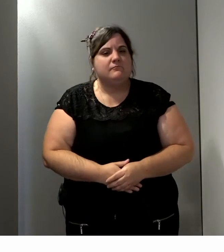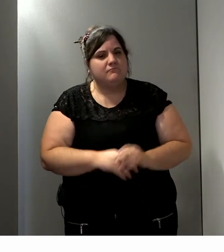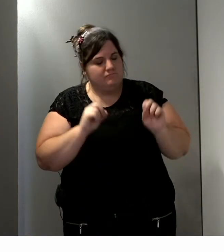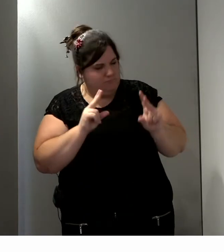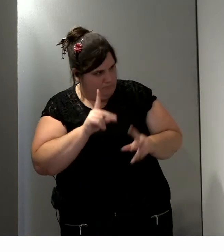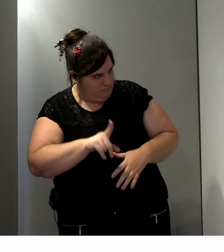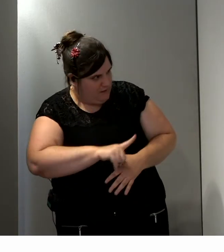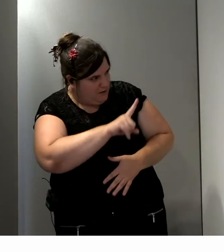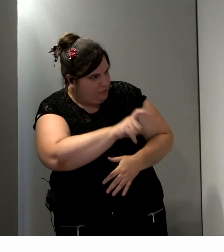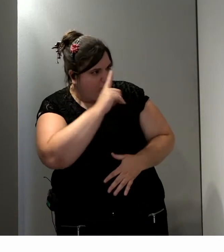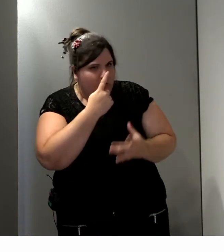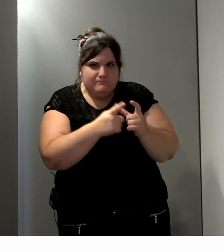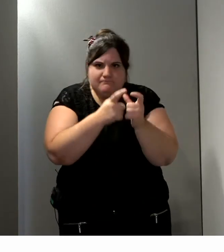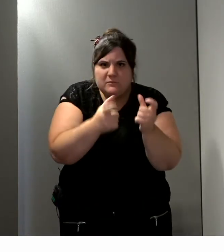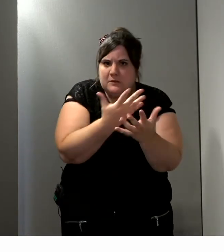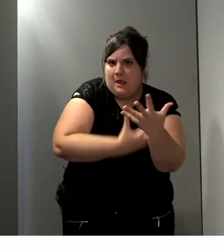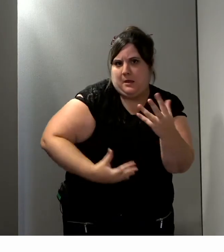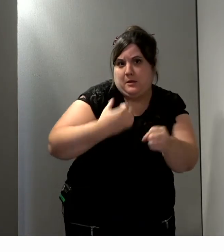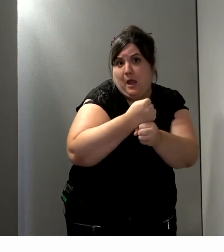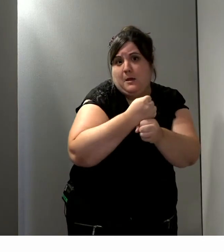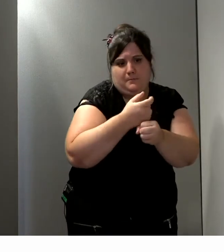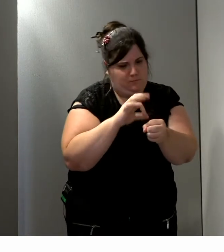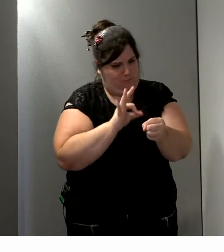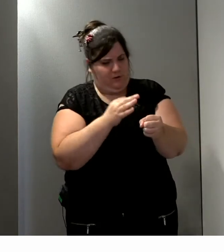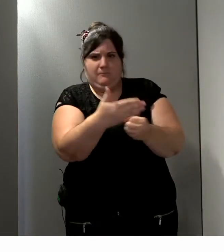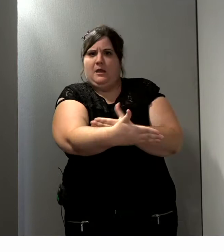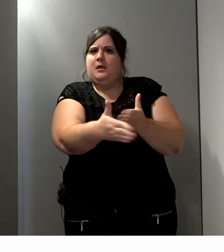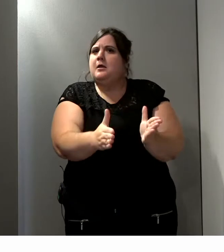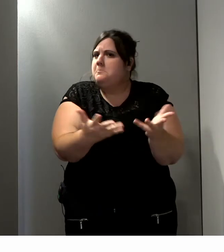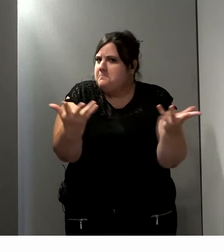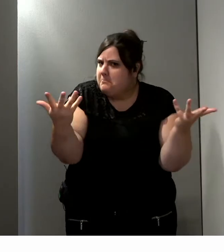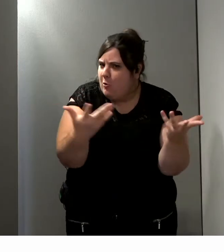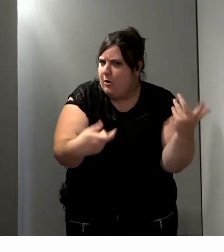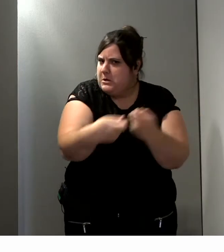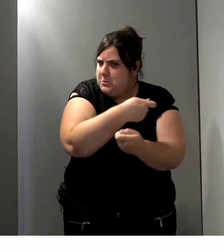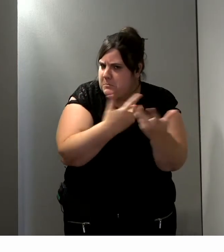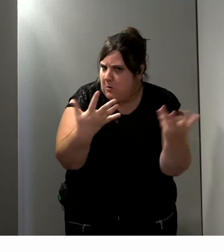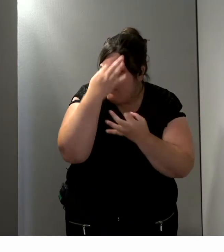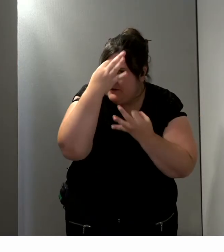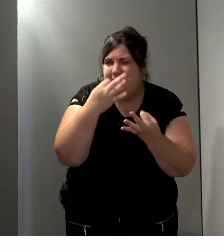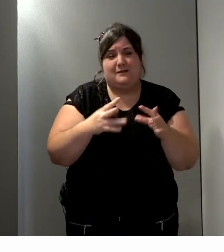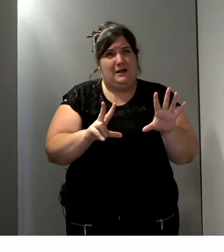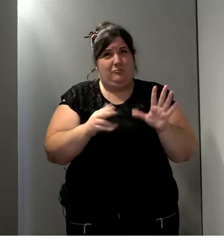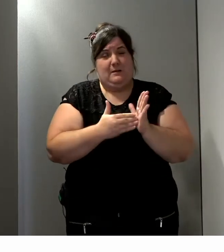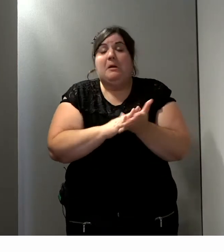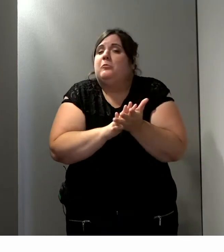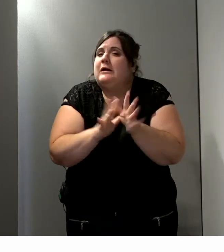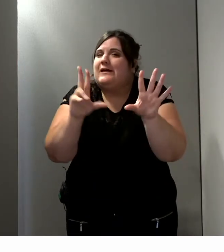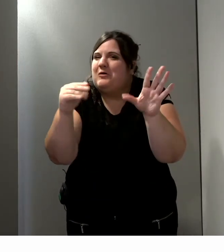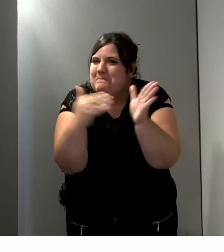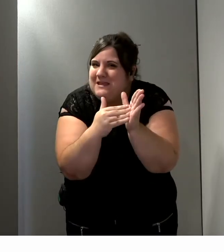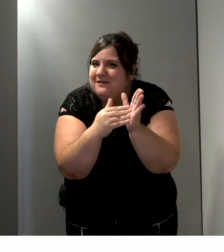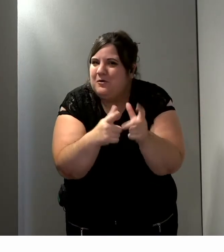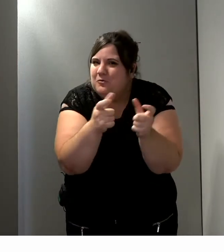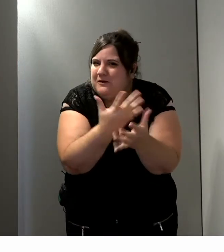type d'entreprise entreprennent ces 80 000 entrepreneurs? Est-ce qu'on a un témoignage